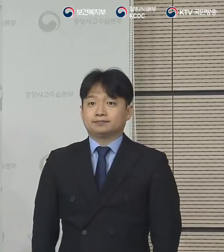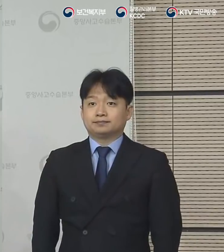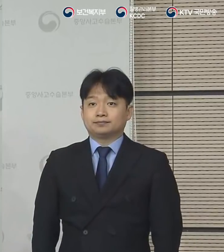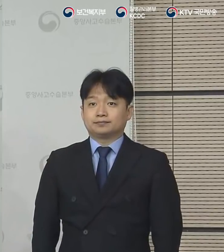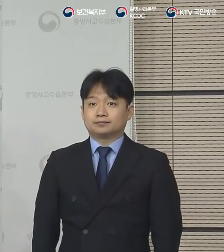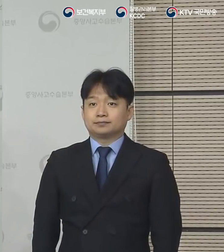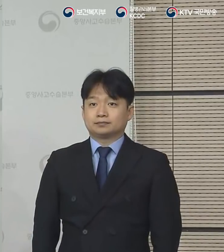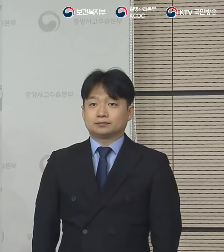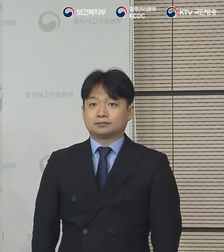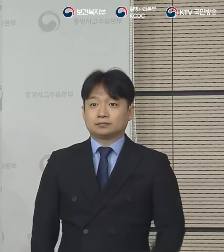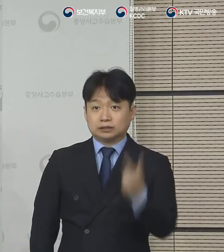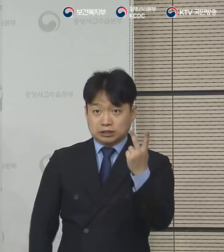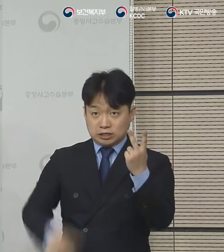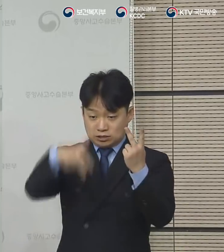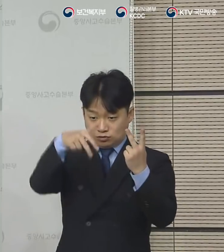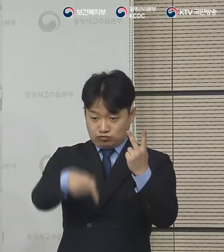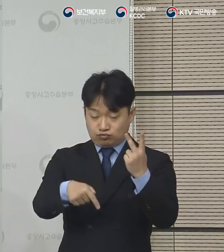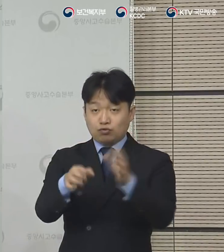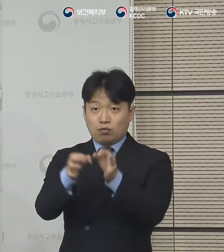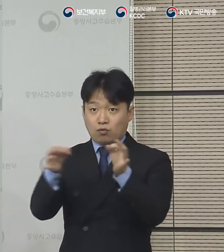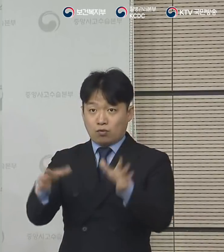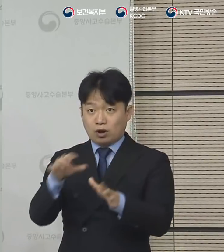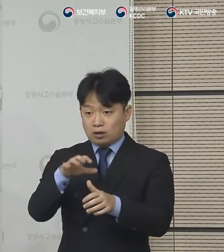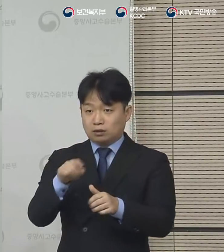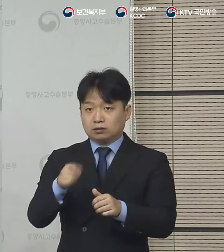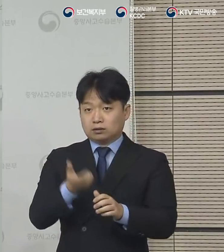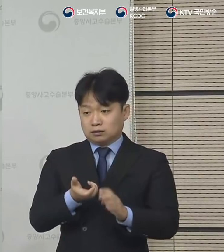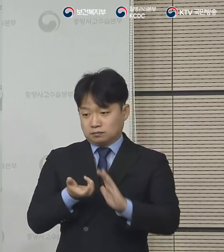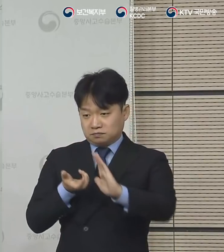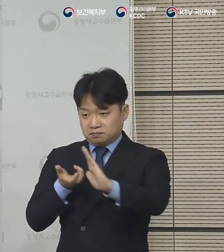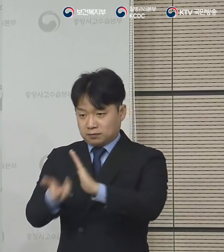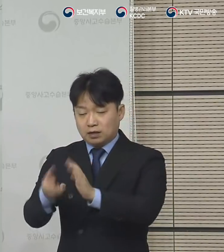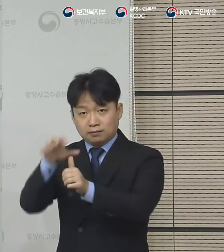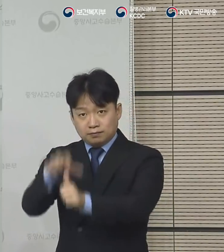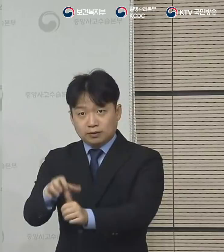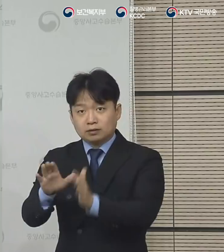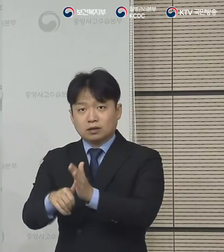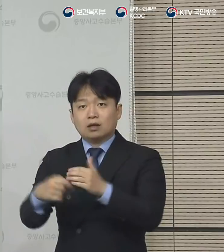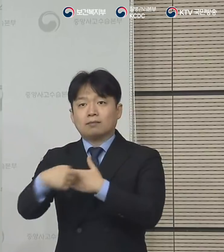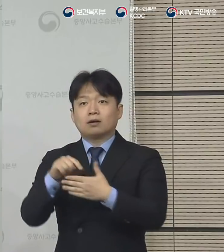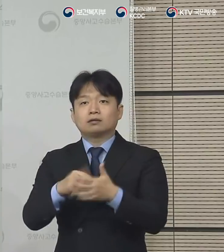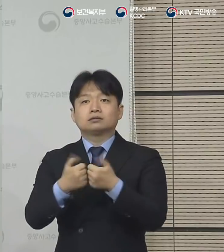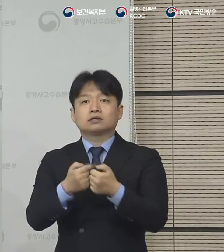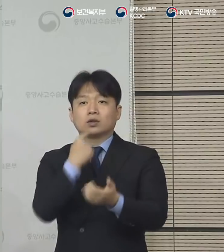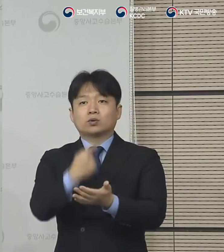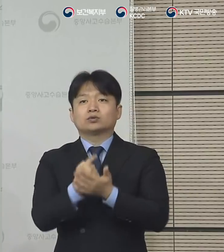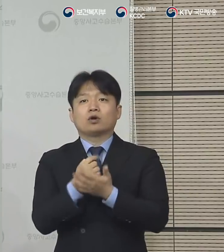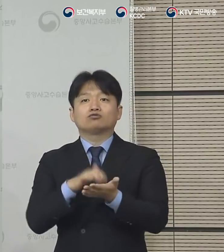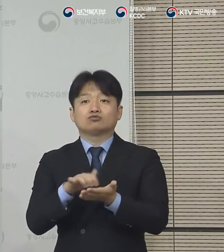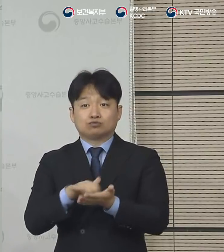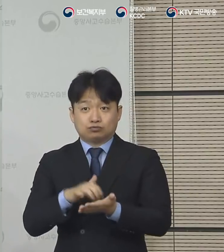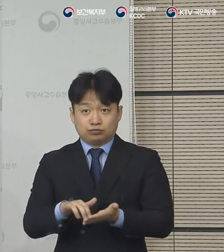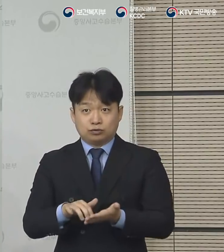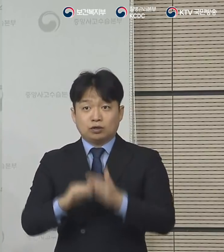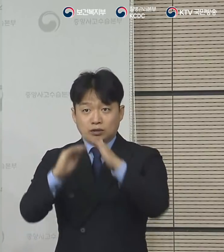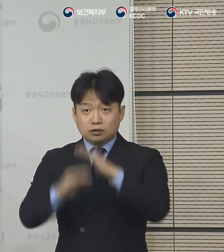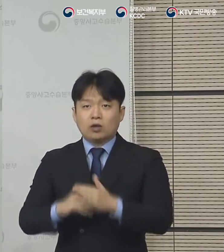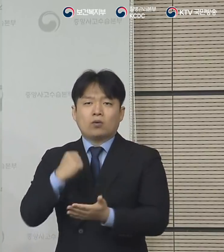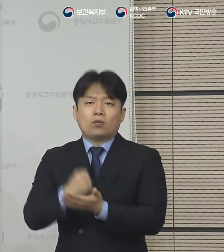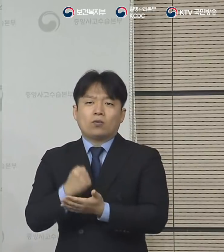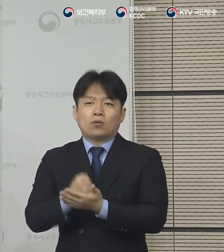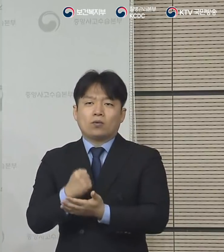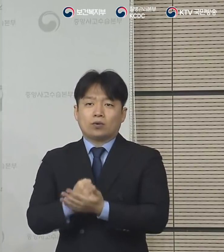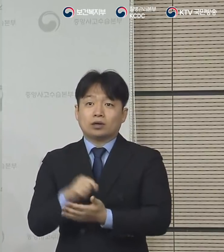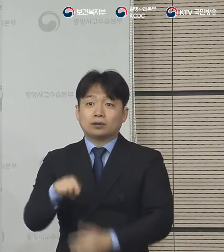우선 이제 주거에 관한 부분들을 대부분 그 거처에 대한 부분들을 확인을 했고, 그 저희가 종합적으로